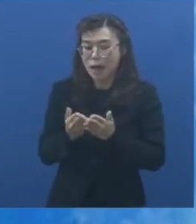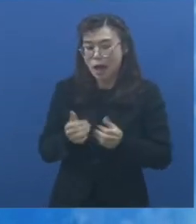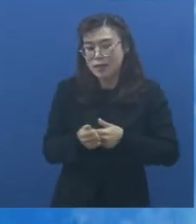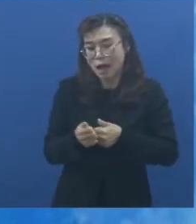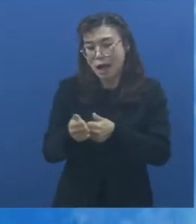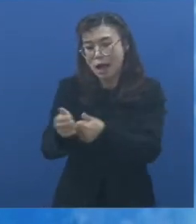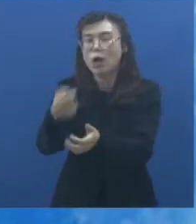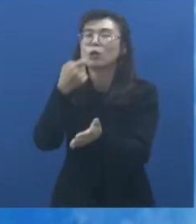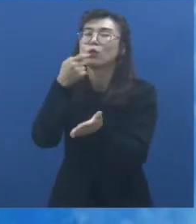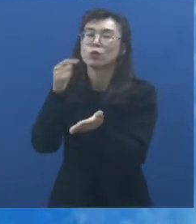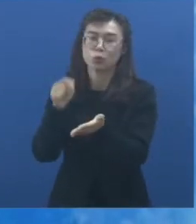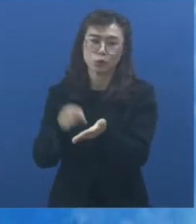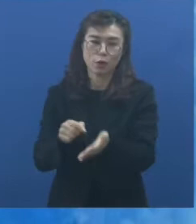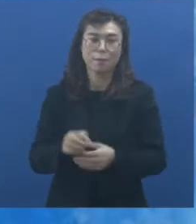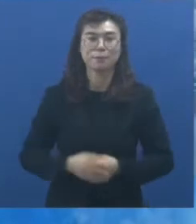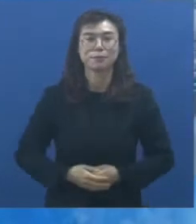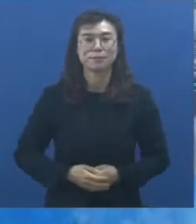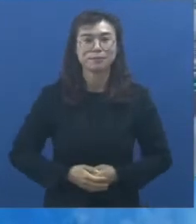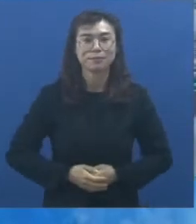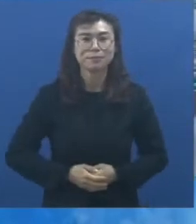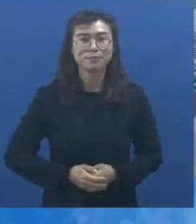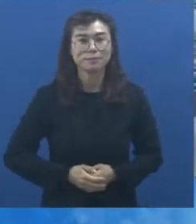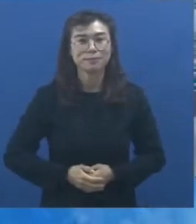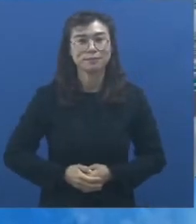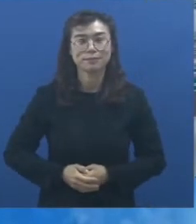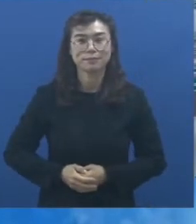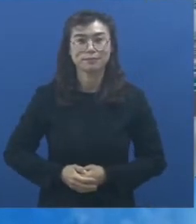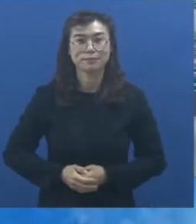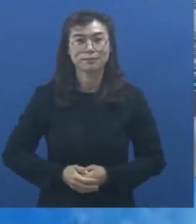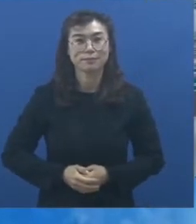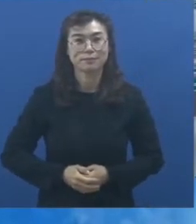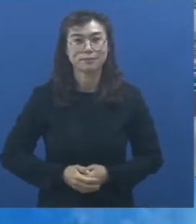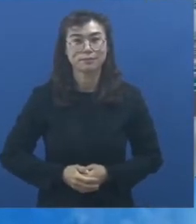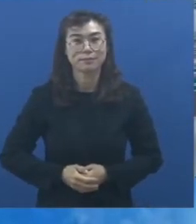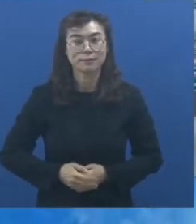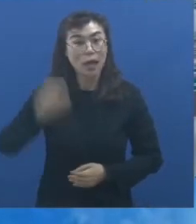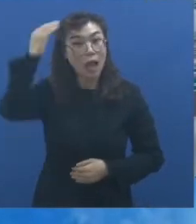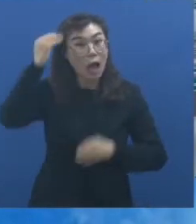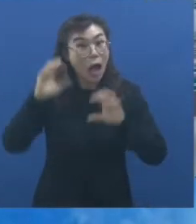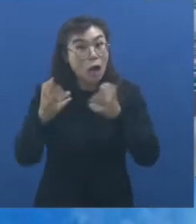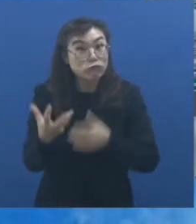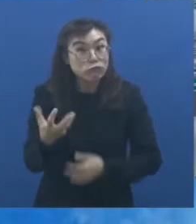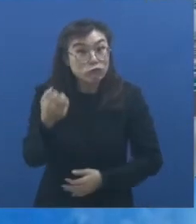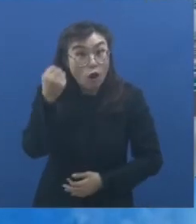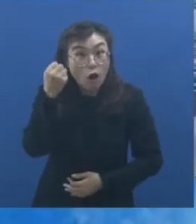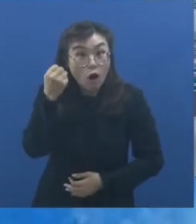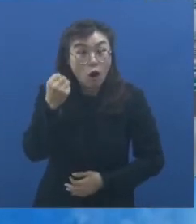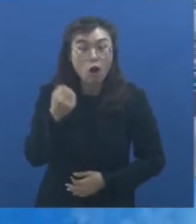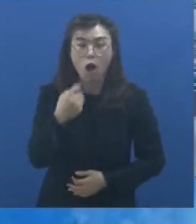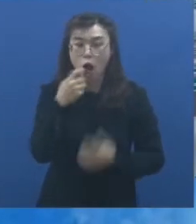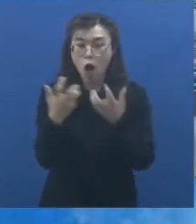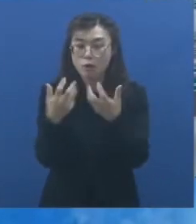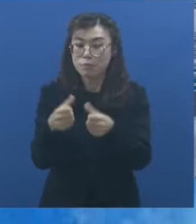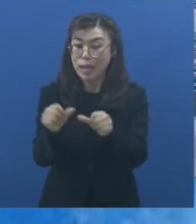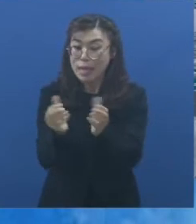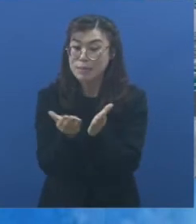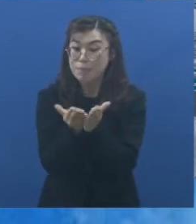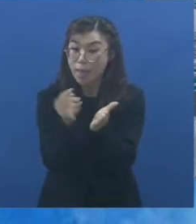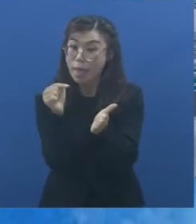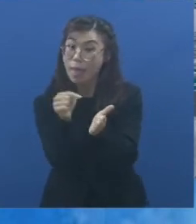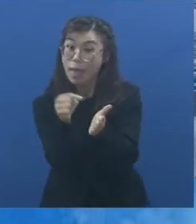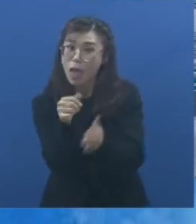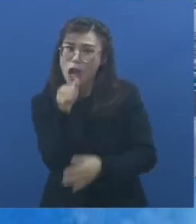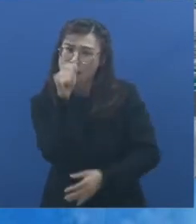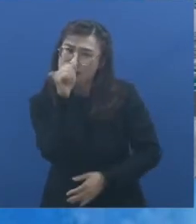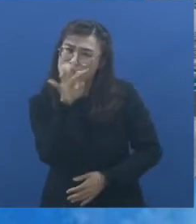거예요 자 이런 역할을 하고 있습니다 자 그 다음에 우리나라의 루 새 빙 선이 있을까요 하고 이김 울었네요 아 그런데